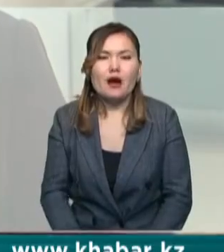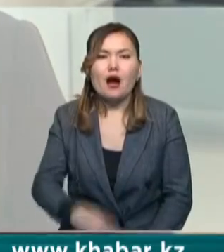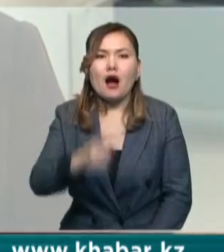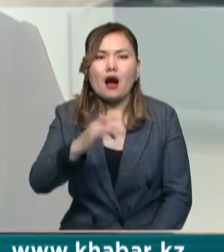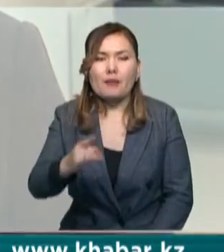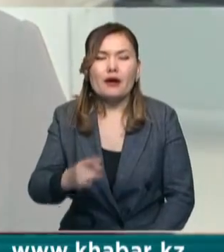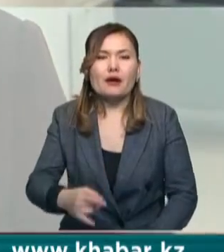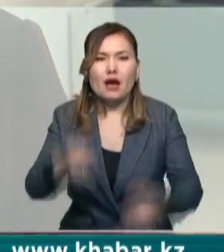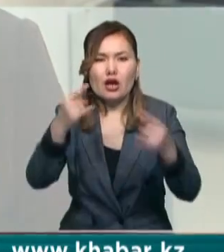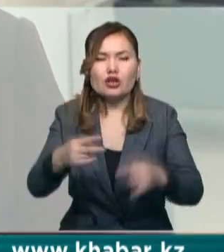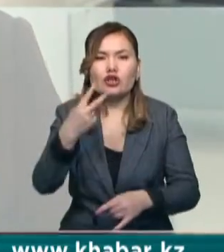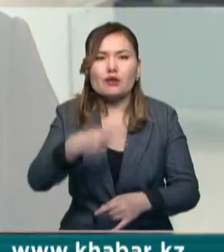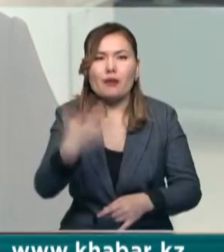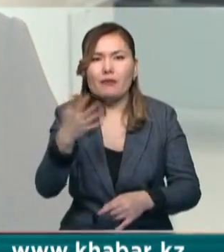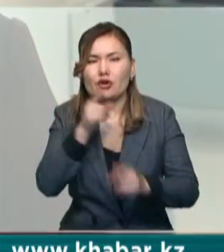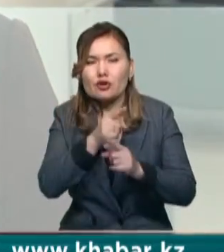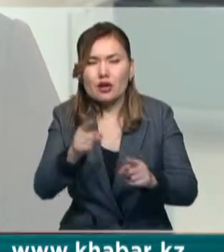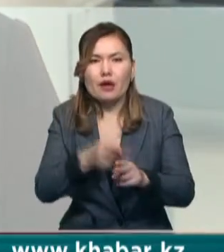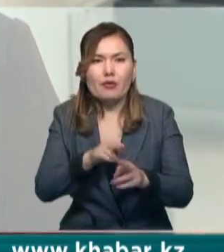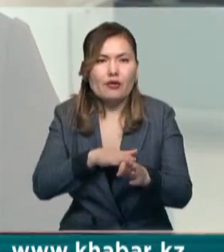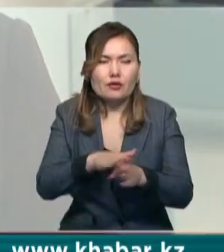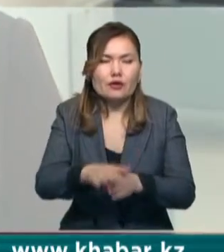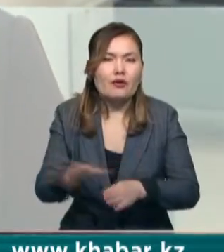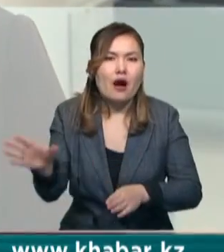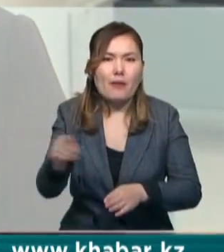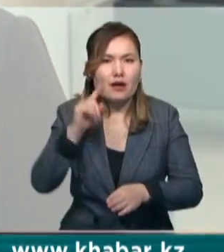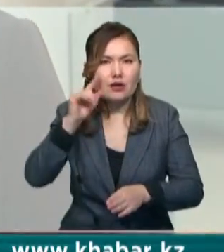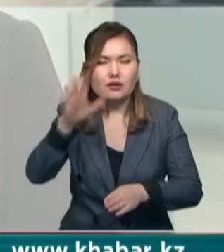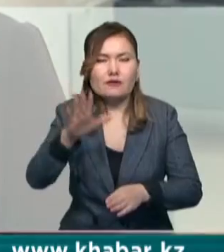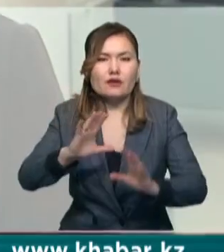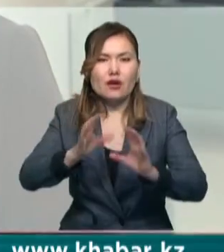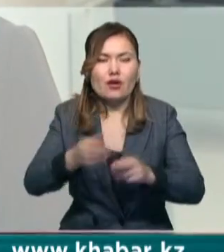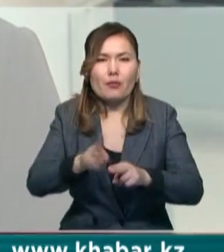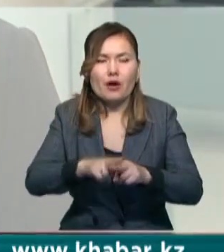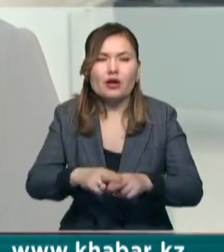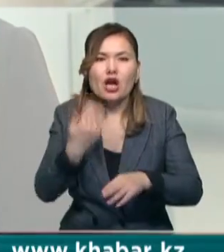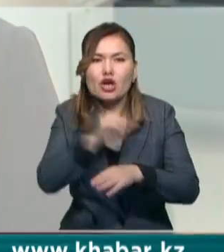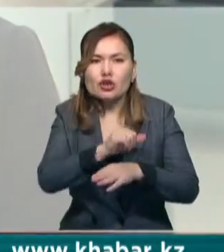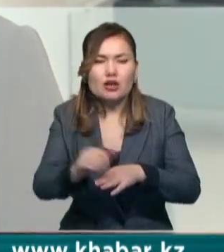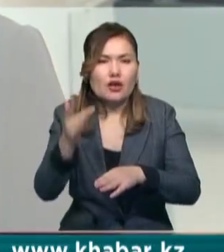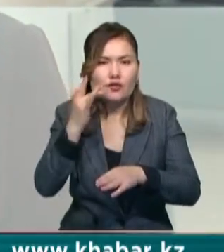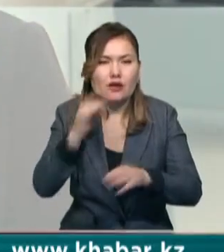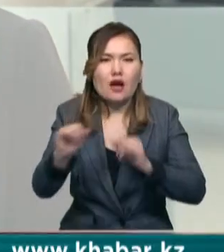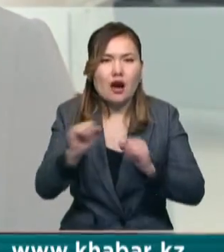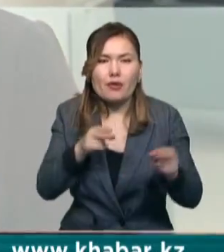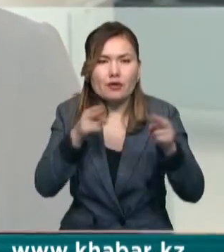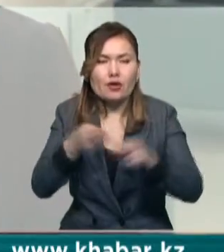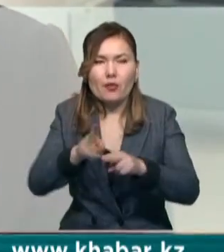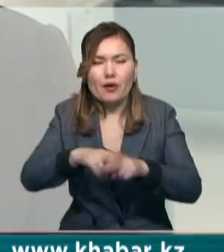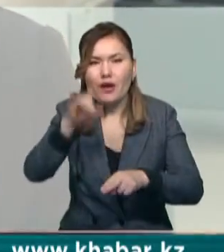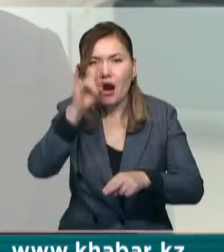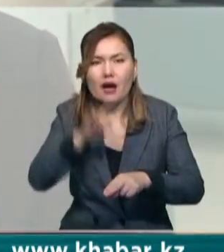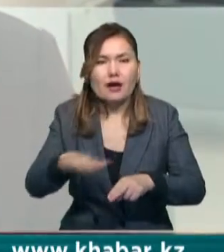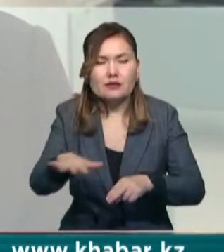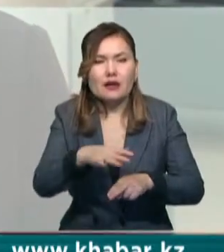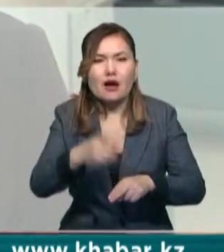агенттігі 25 жылда әлемдік деңгейдегі заманауи құрылымға айналды. Мен қызметіме байланысты шетелде көп боламын. Сыртта жүріп, елдегі ресми, шынайы, дәлелді